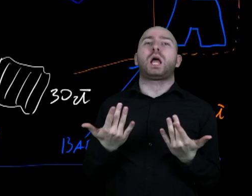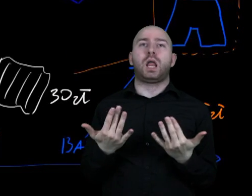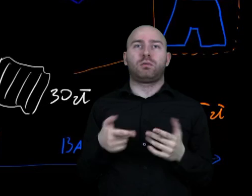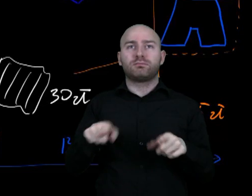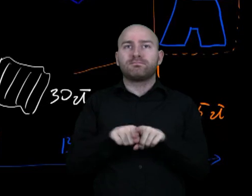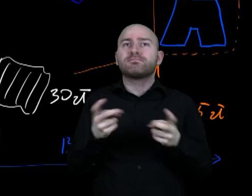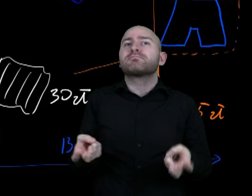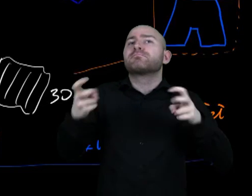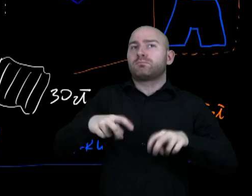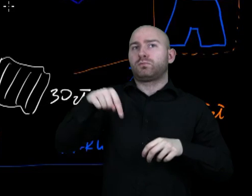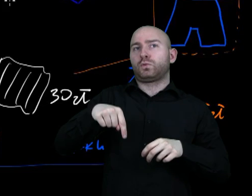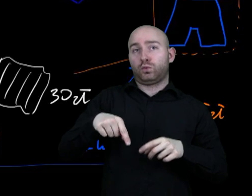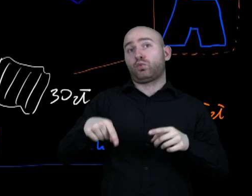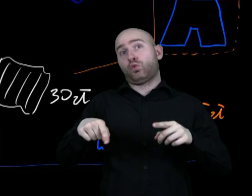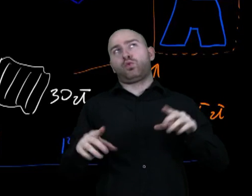PKB.